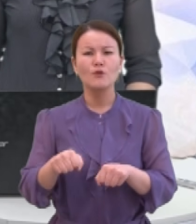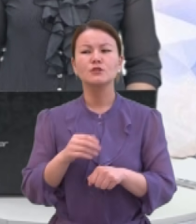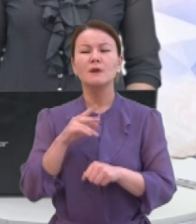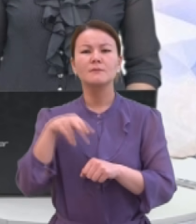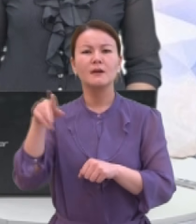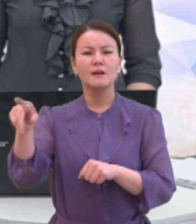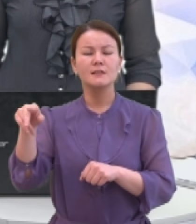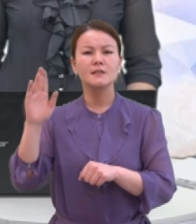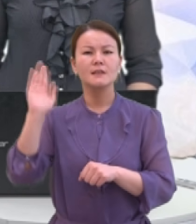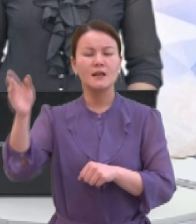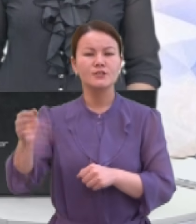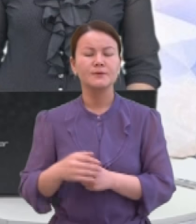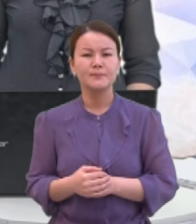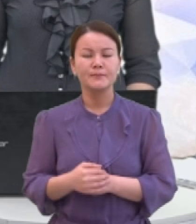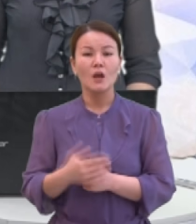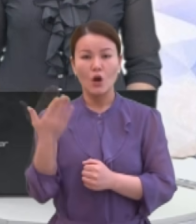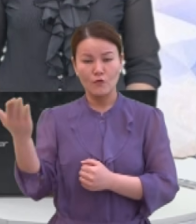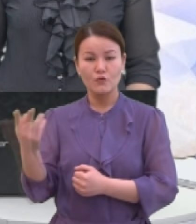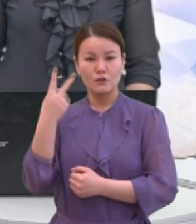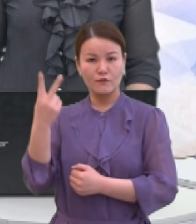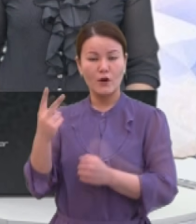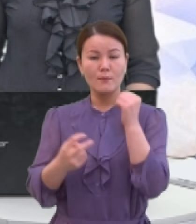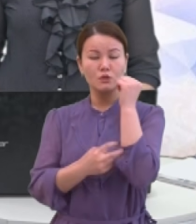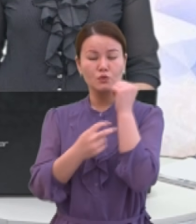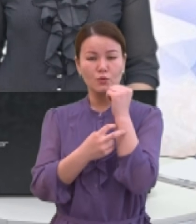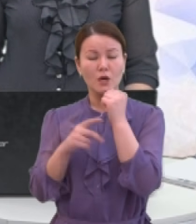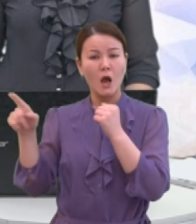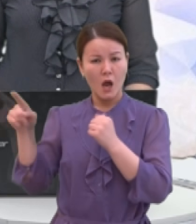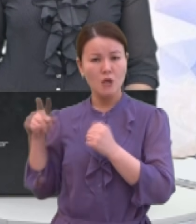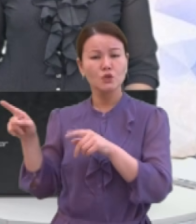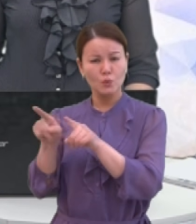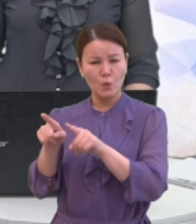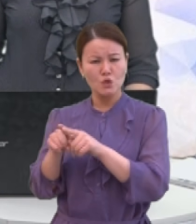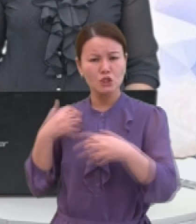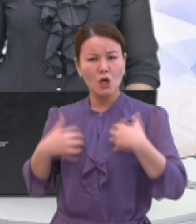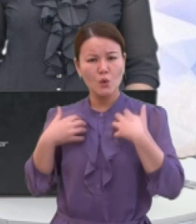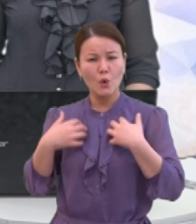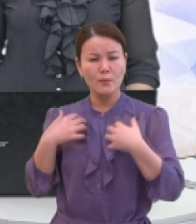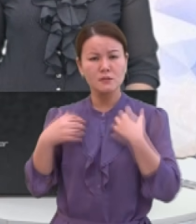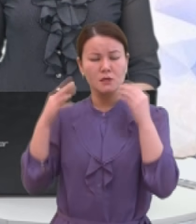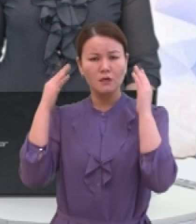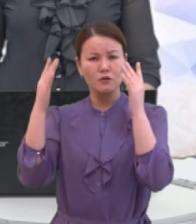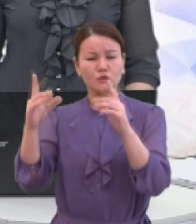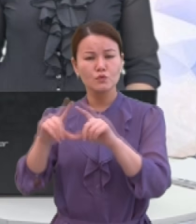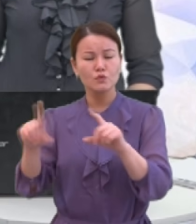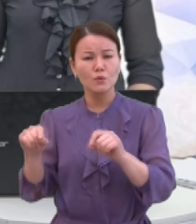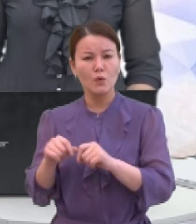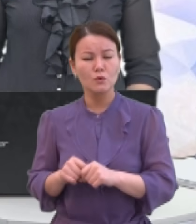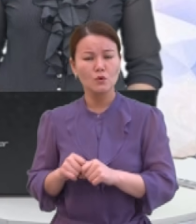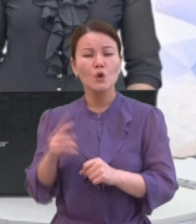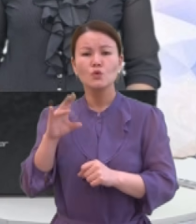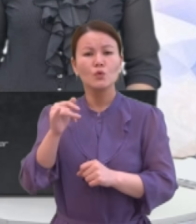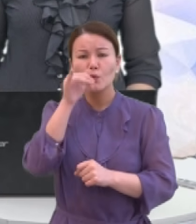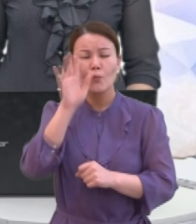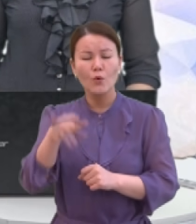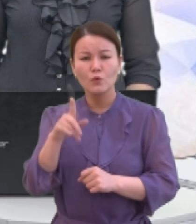вот два бельчонка они тоже торопятся на урок в лесную школу но не могут туда